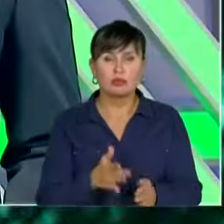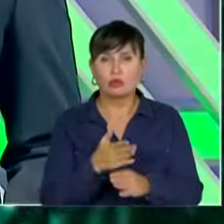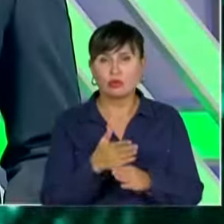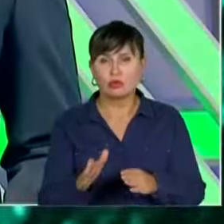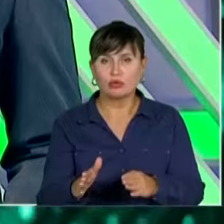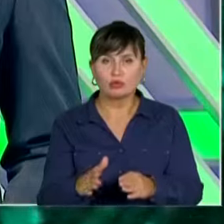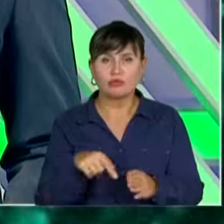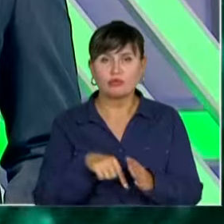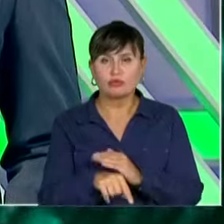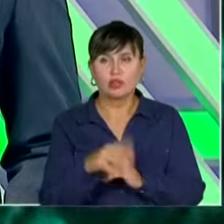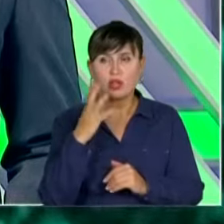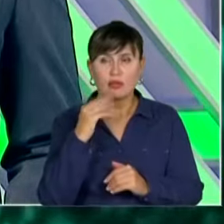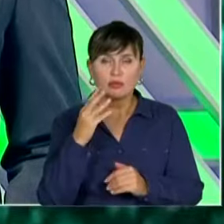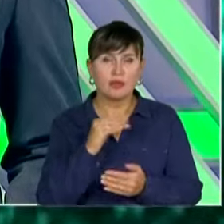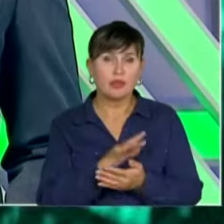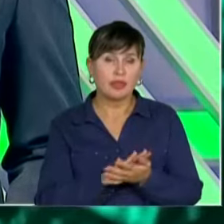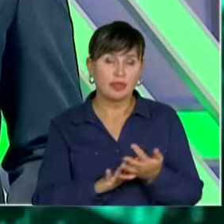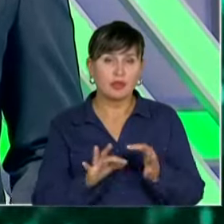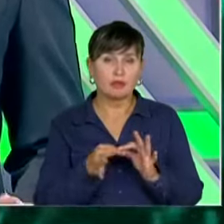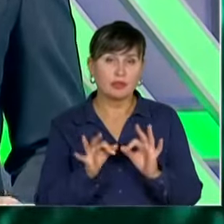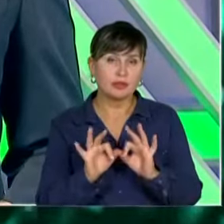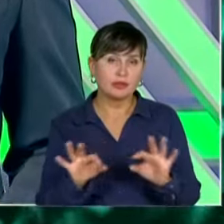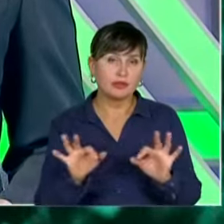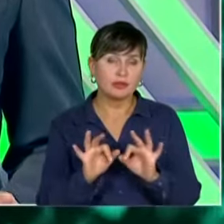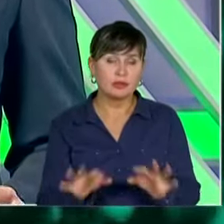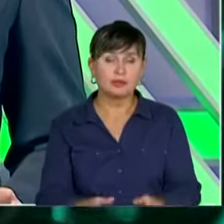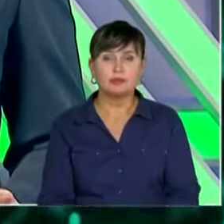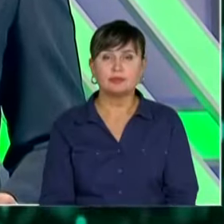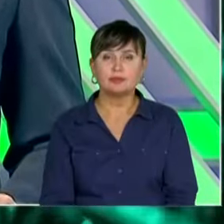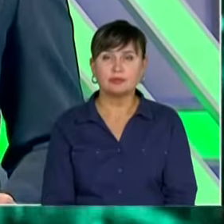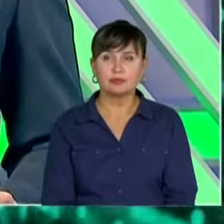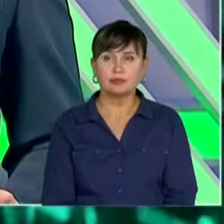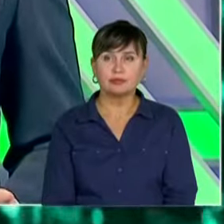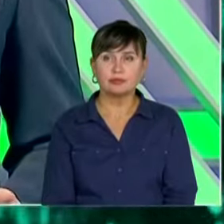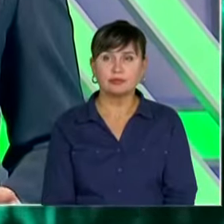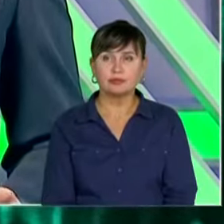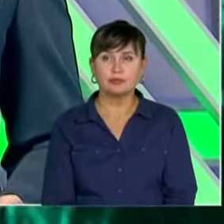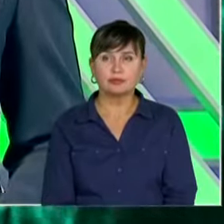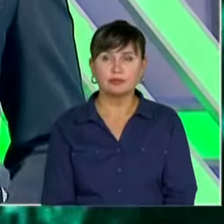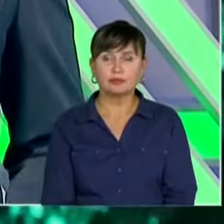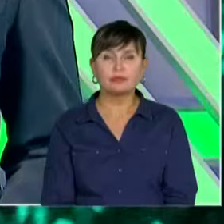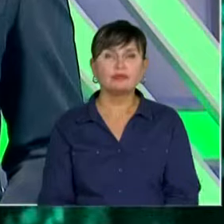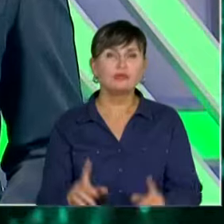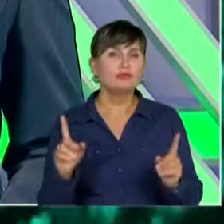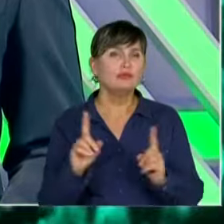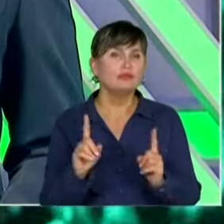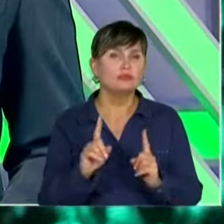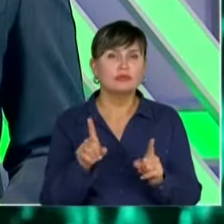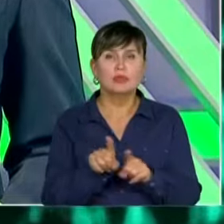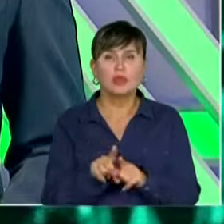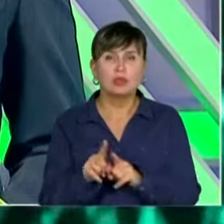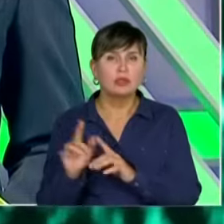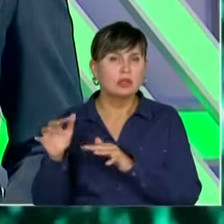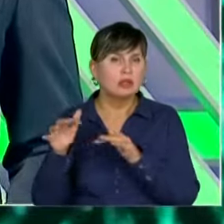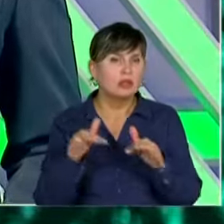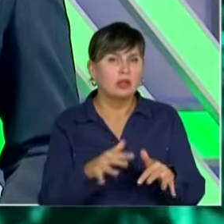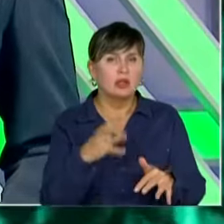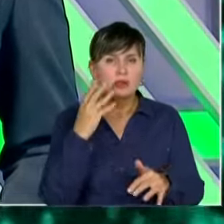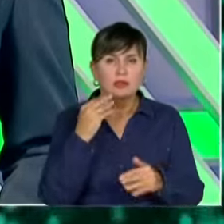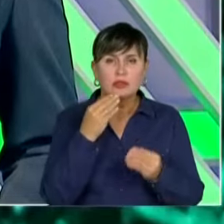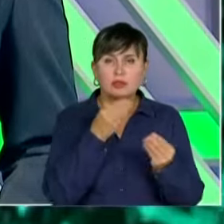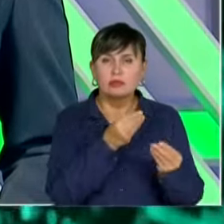южной столице? В обзоре деловых новостей расскажет мой коллега Дияс Махамбетов. Дияс, что так привлекает туристов в мегаполис и какие